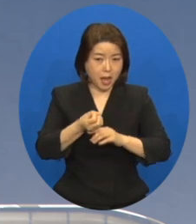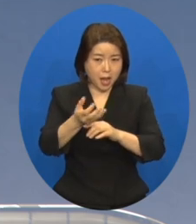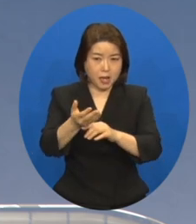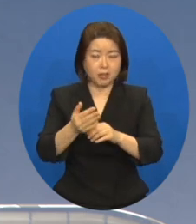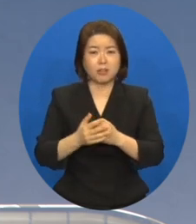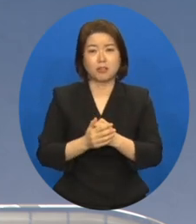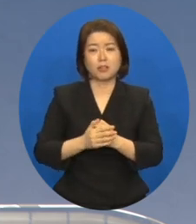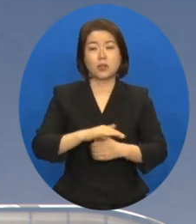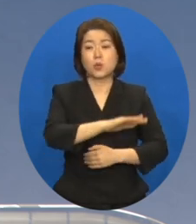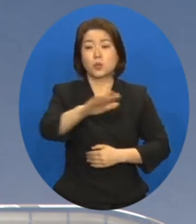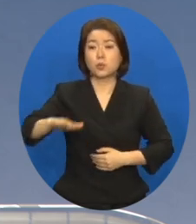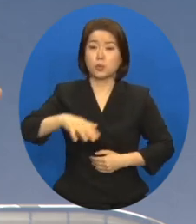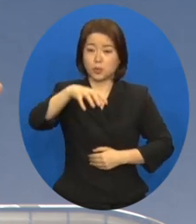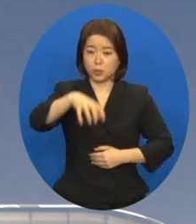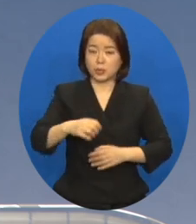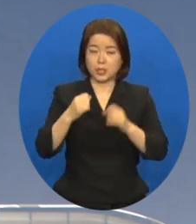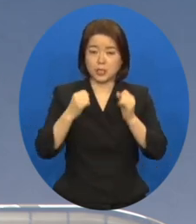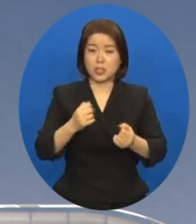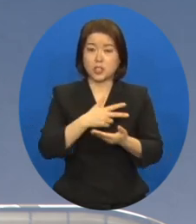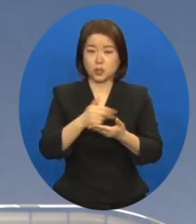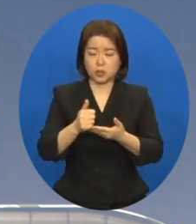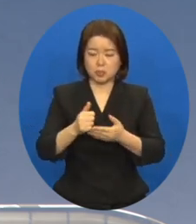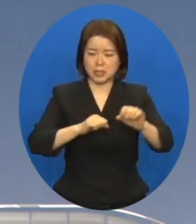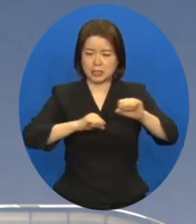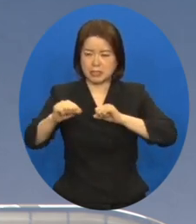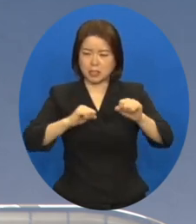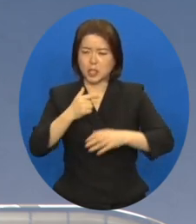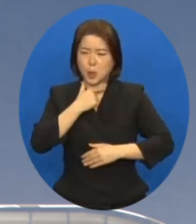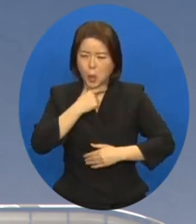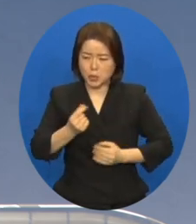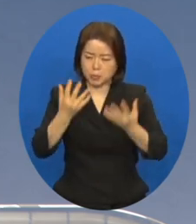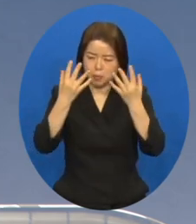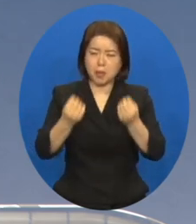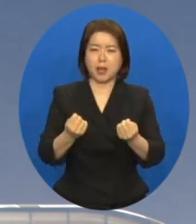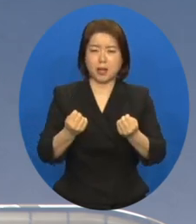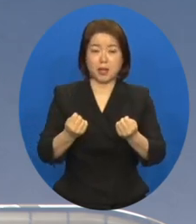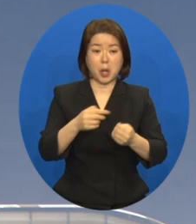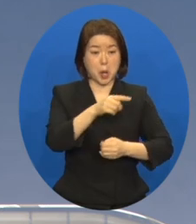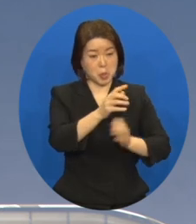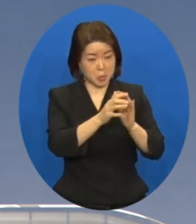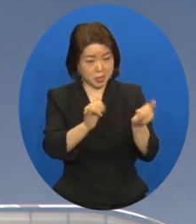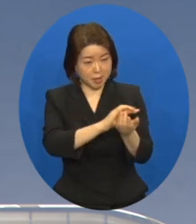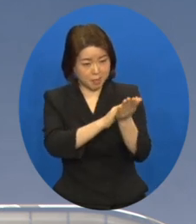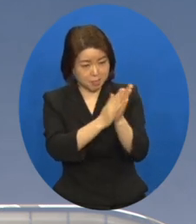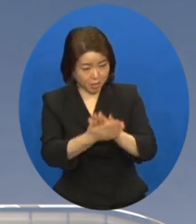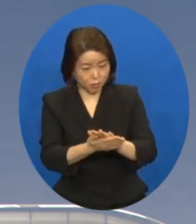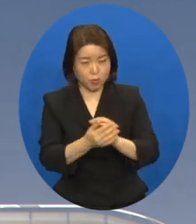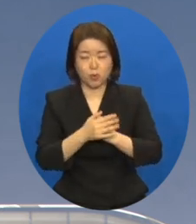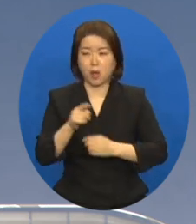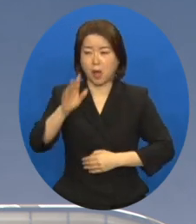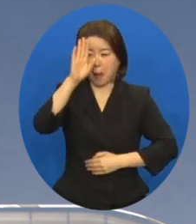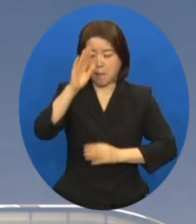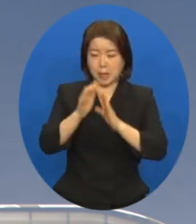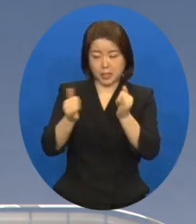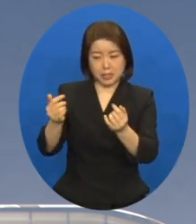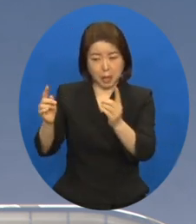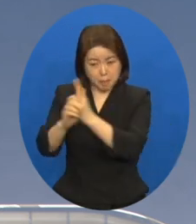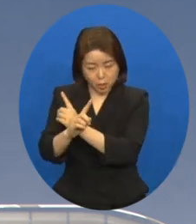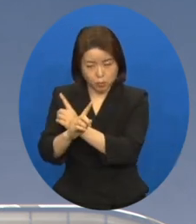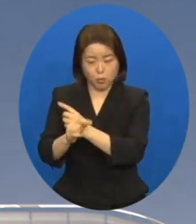계시는 주님이 우리 가운데 역사하시고 싶은 일이 많습니다. 사람을 변화시키고 그리고 병든 자를